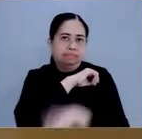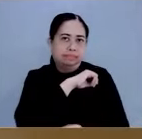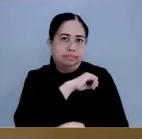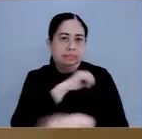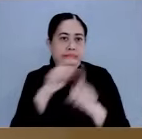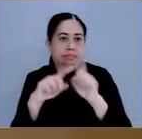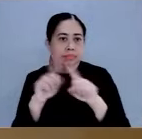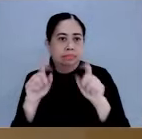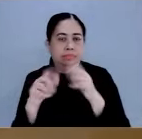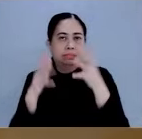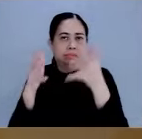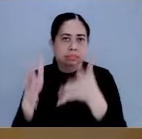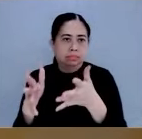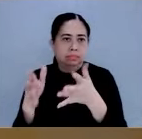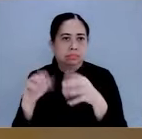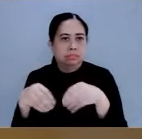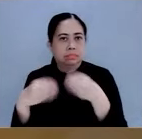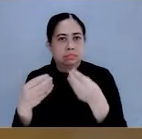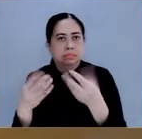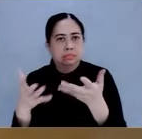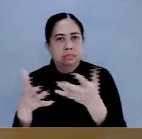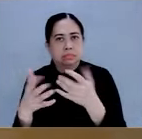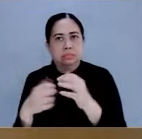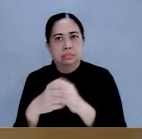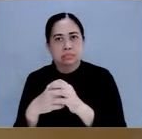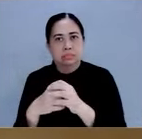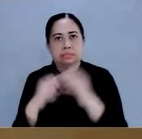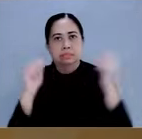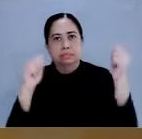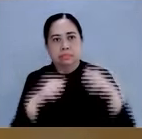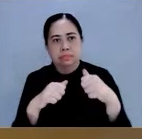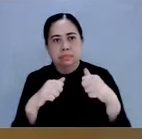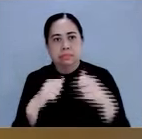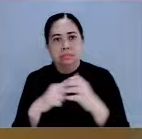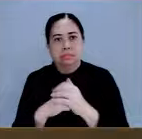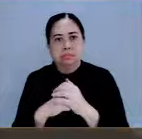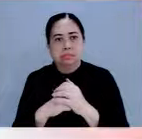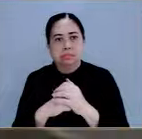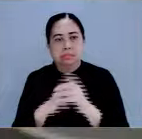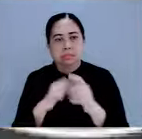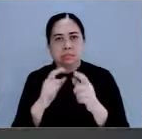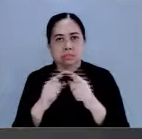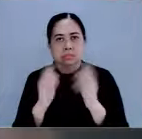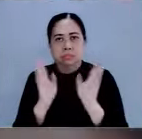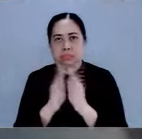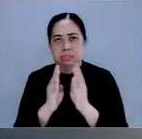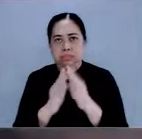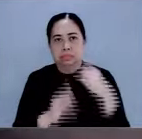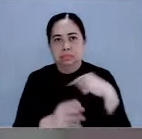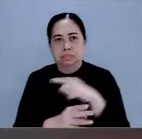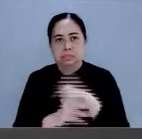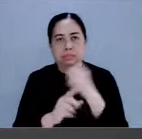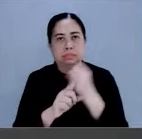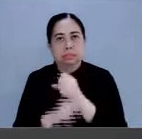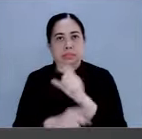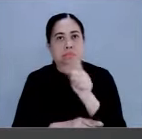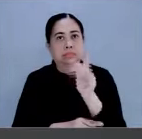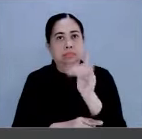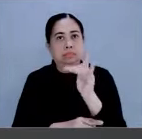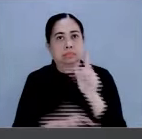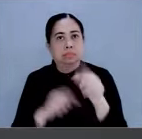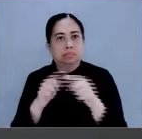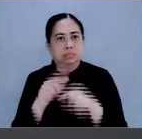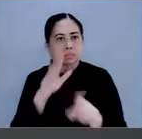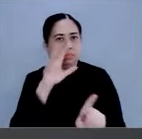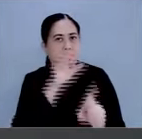natin pabayaan. Yun ang napagkasunduan namin noong nag-meeting kami. September 25, nang makuhanan